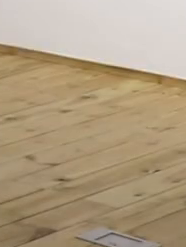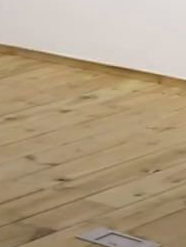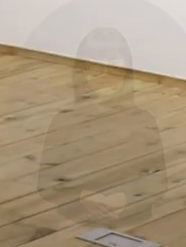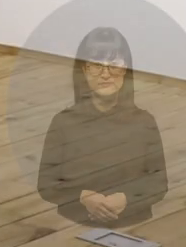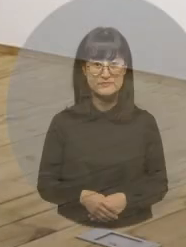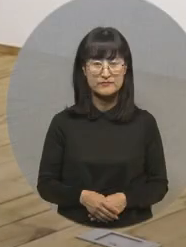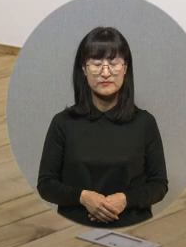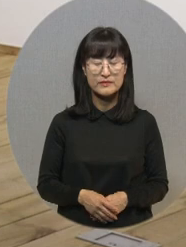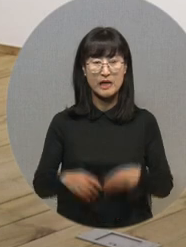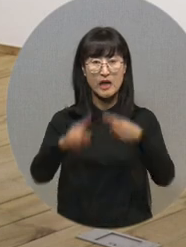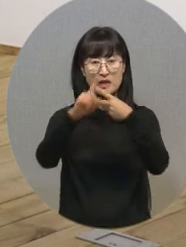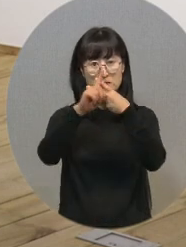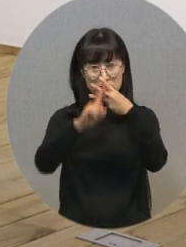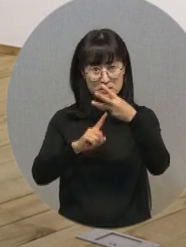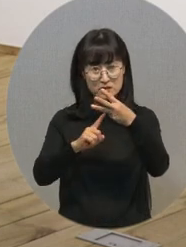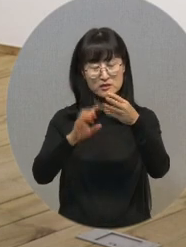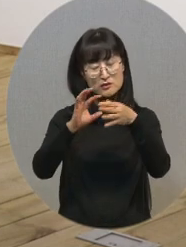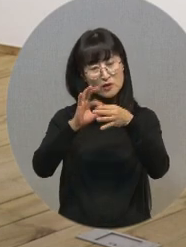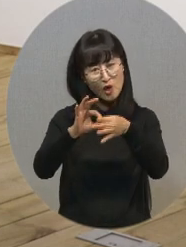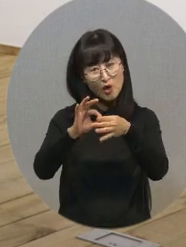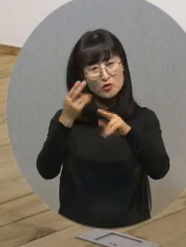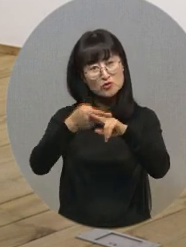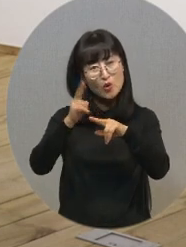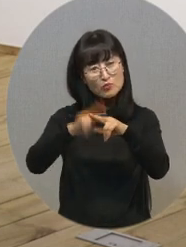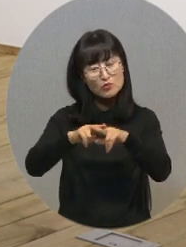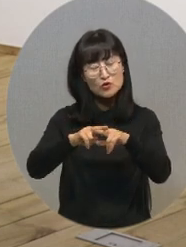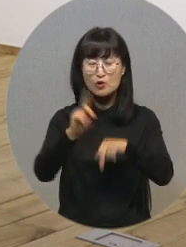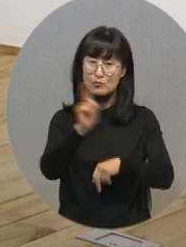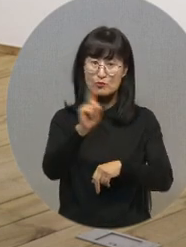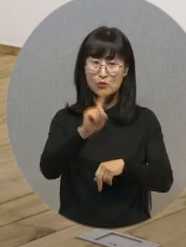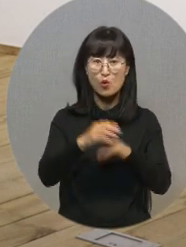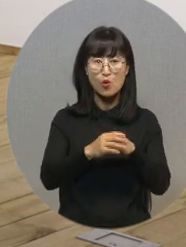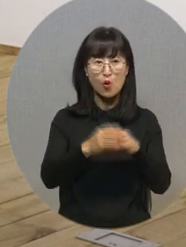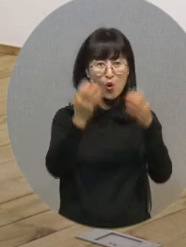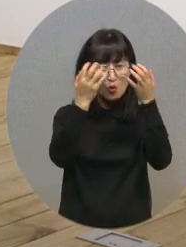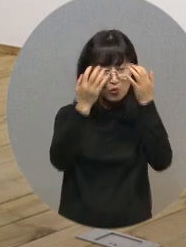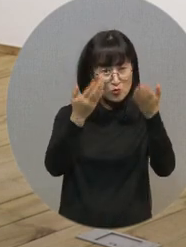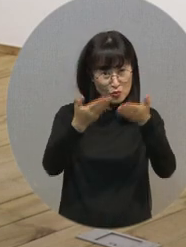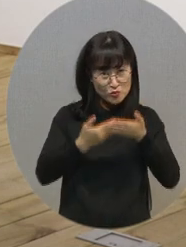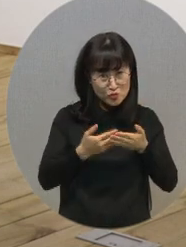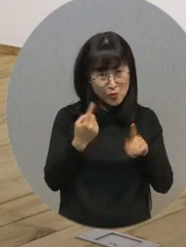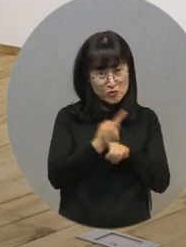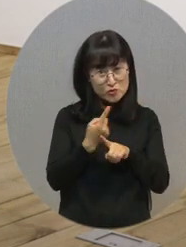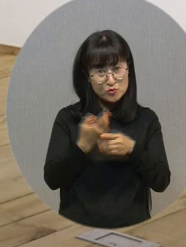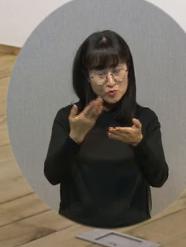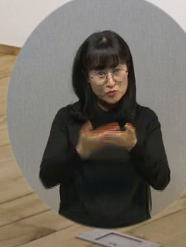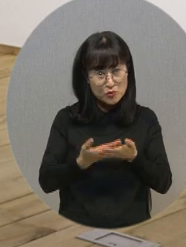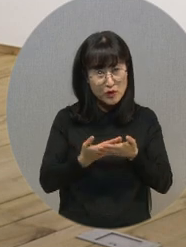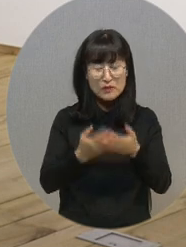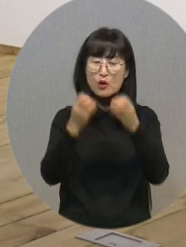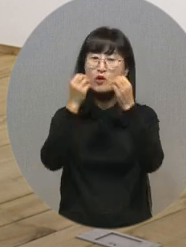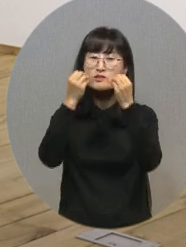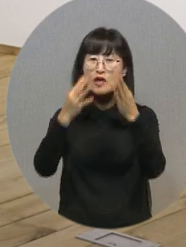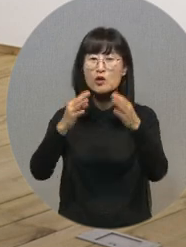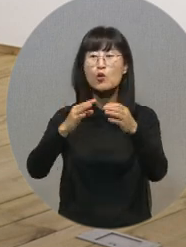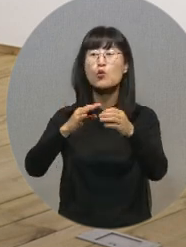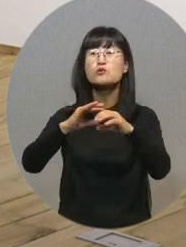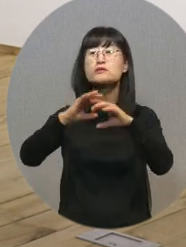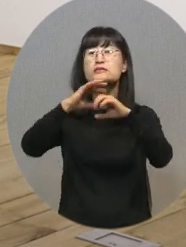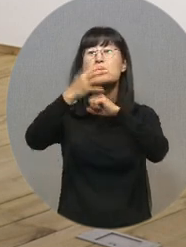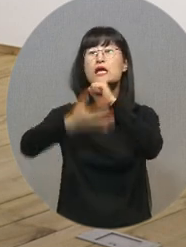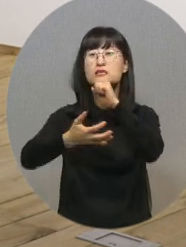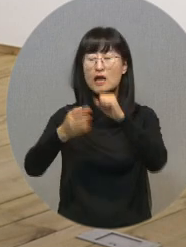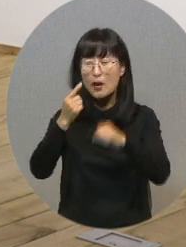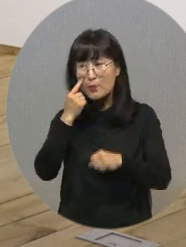신의 선물이란 무엇일까? 고통을 주고 치유를 해주는 것일까요? 아니면 새로운 세상을 보여주는 것일까요?